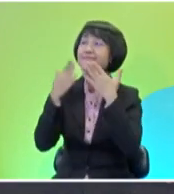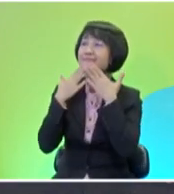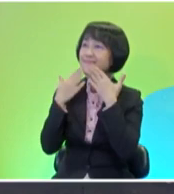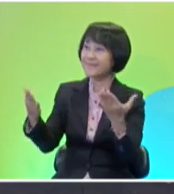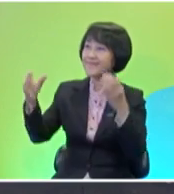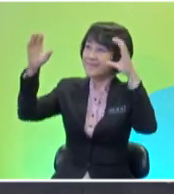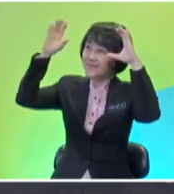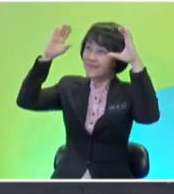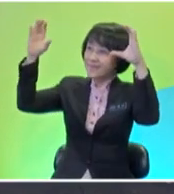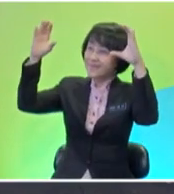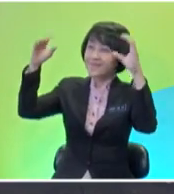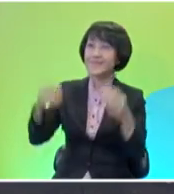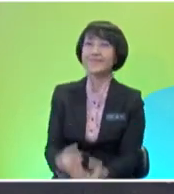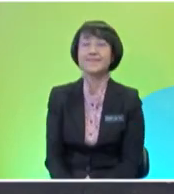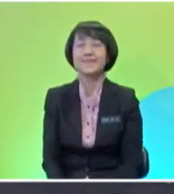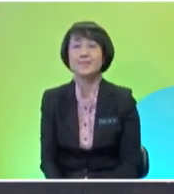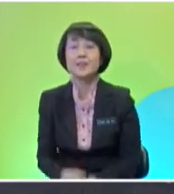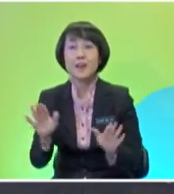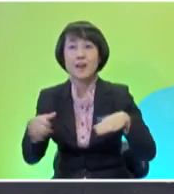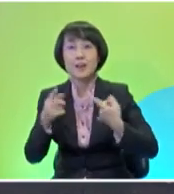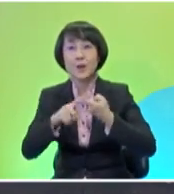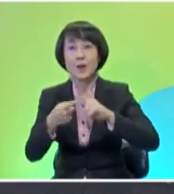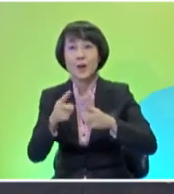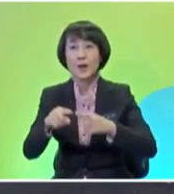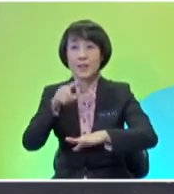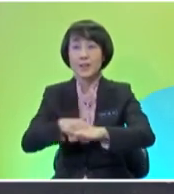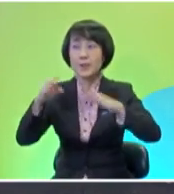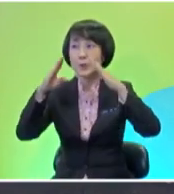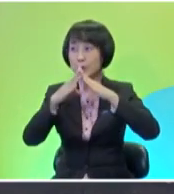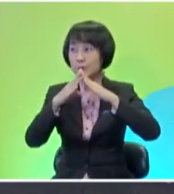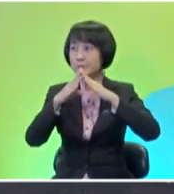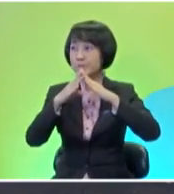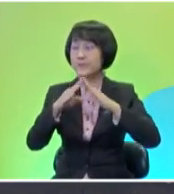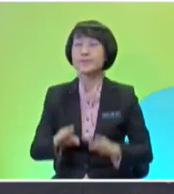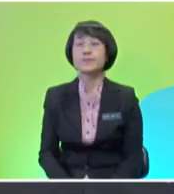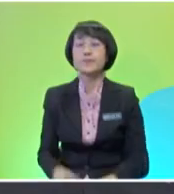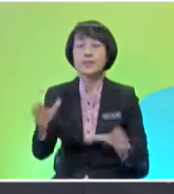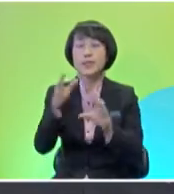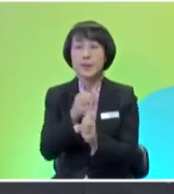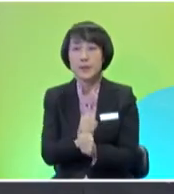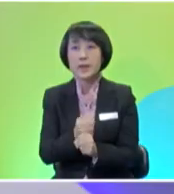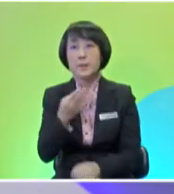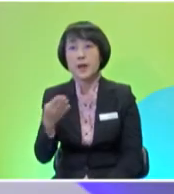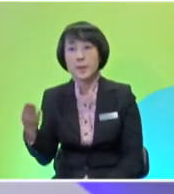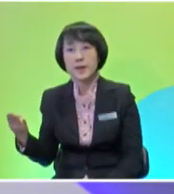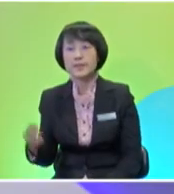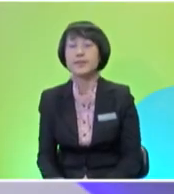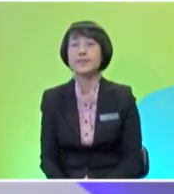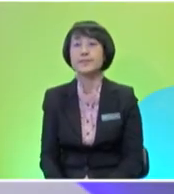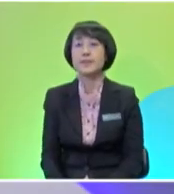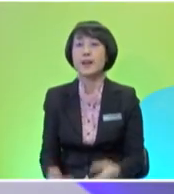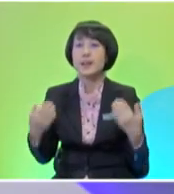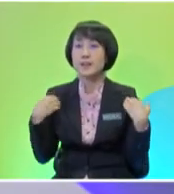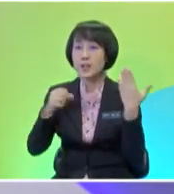sama. Dan bagaimana rakan-rakan saya yang di rumah ni nak dapatkan latihan pengukuhan, dekat mana? Okey, macam biasa kita ada sumberku.